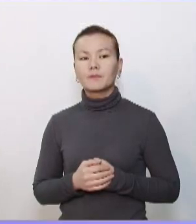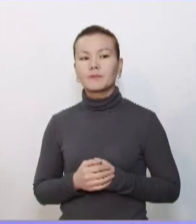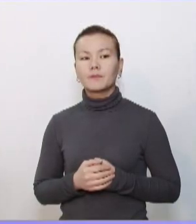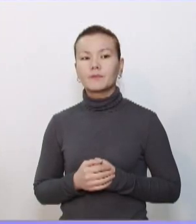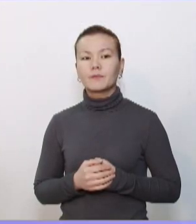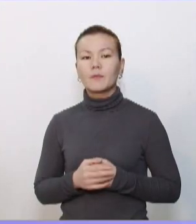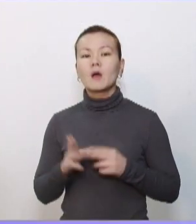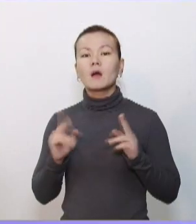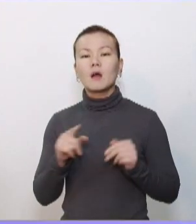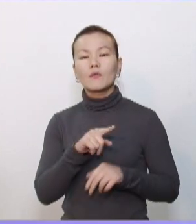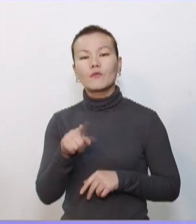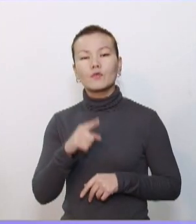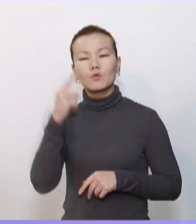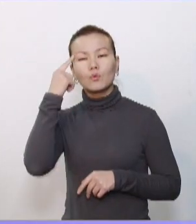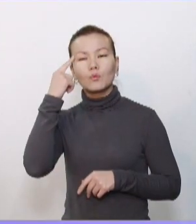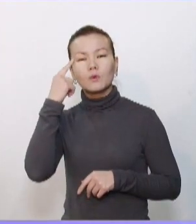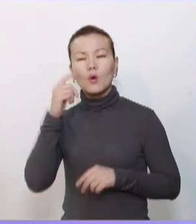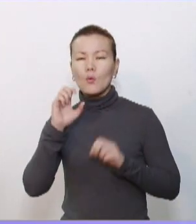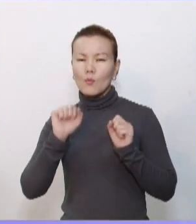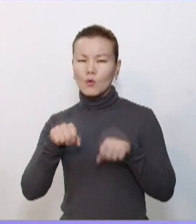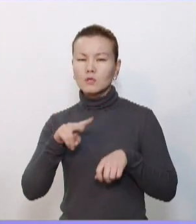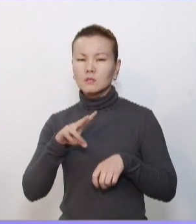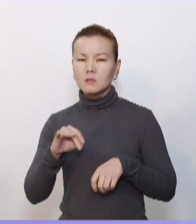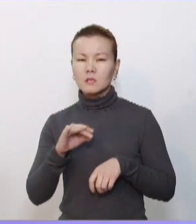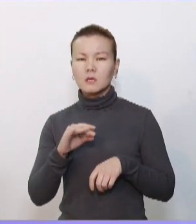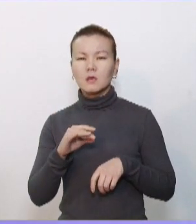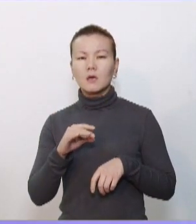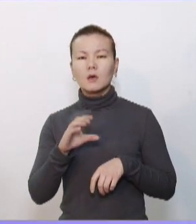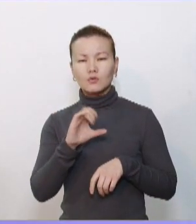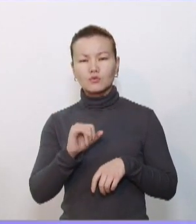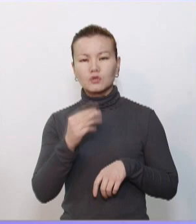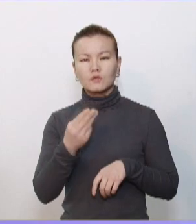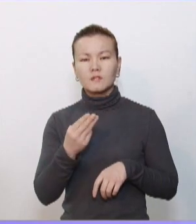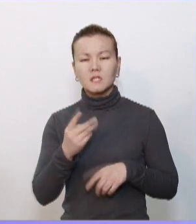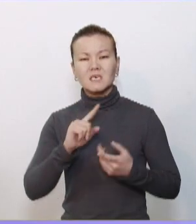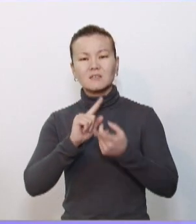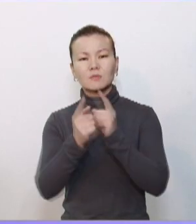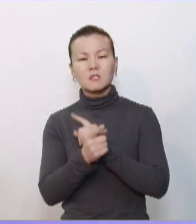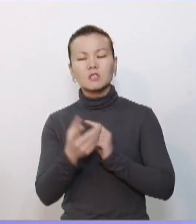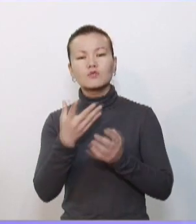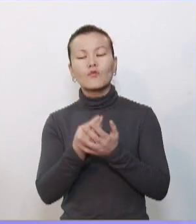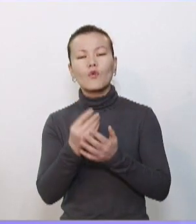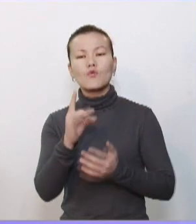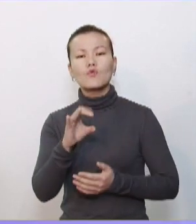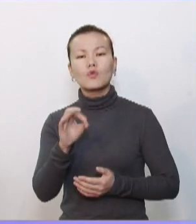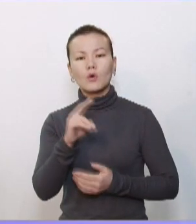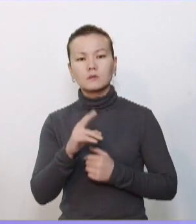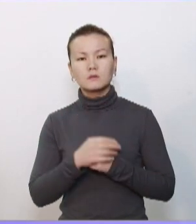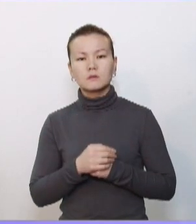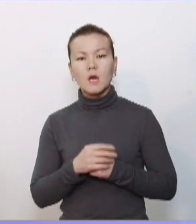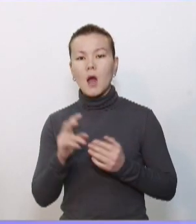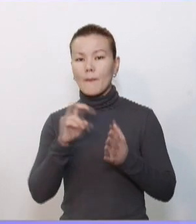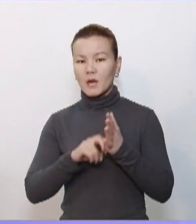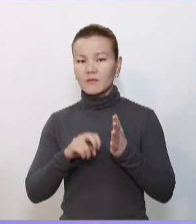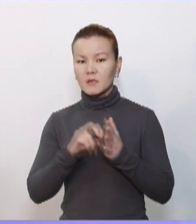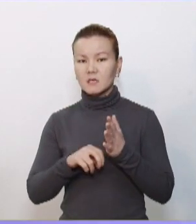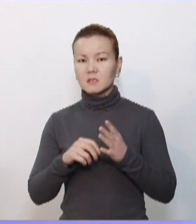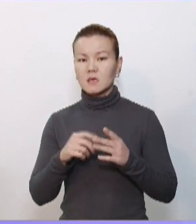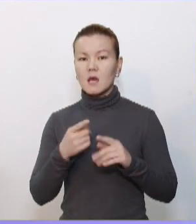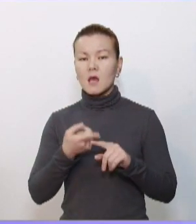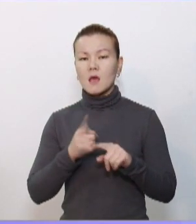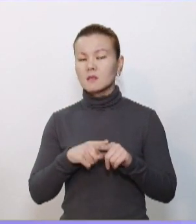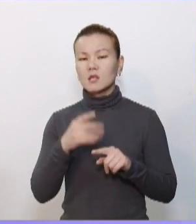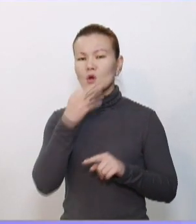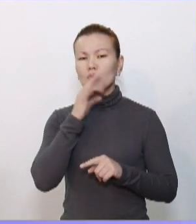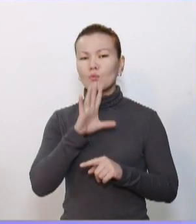Как вы думаете, может ли имя существительное изменить свой род? Проверьте это на